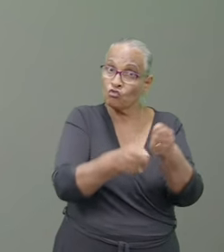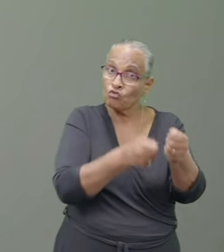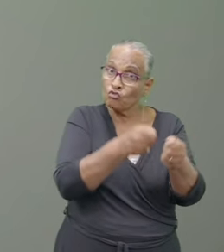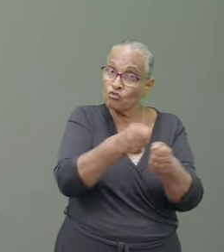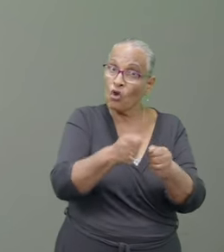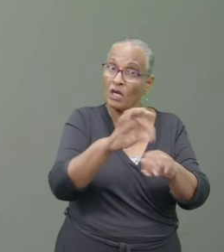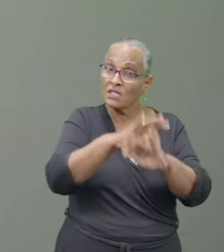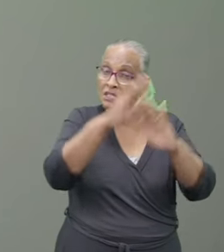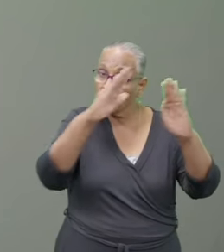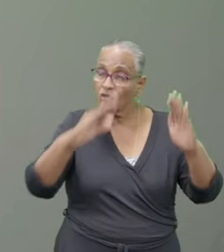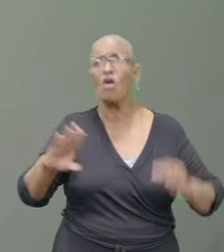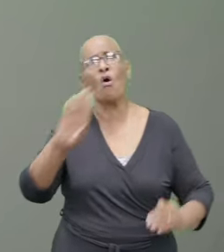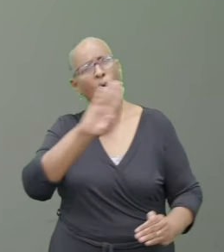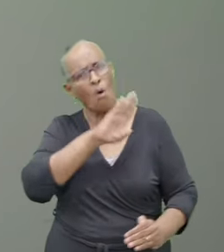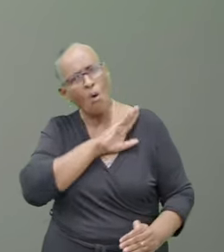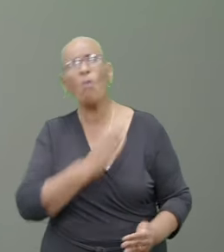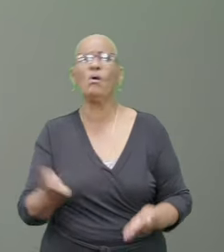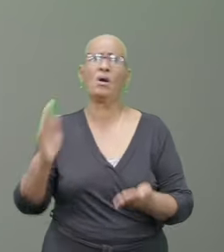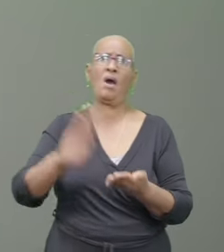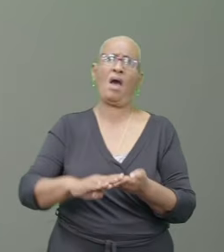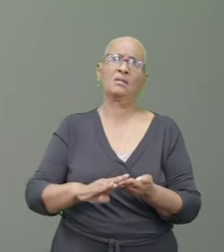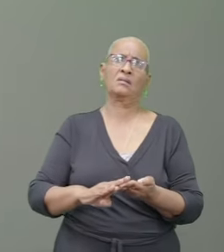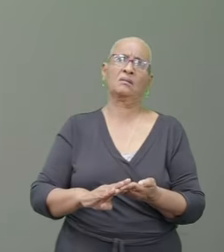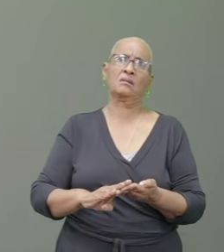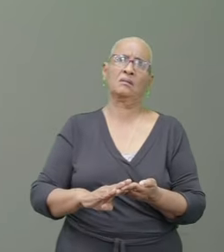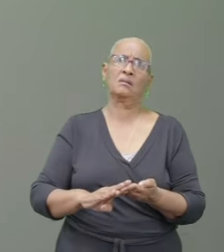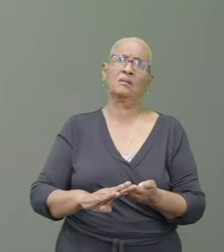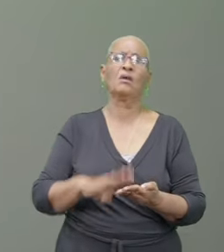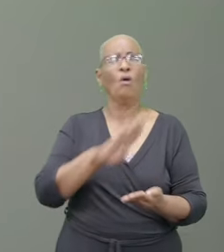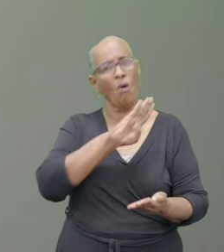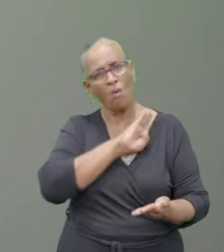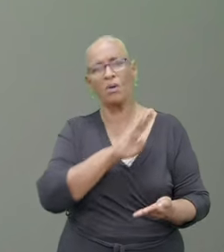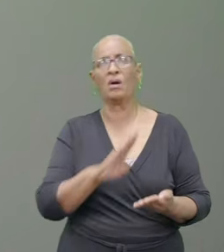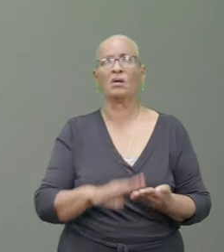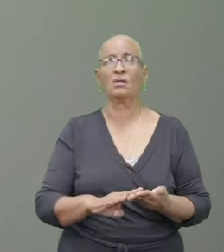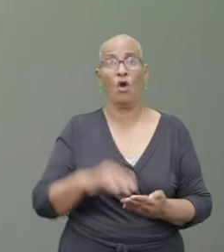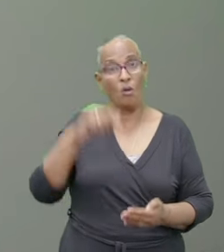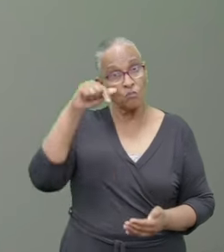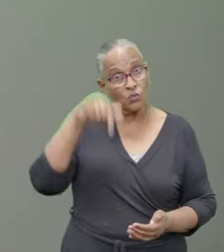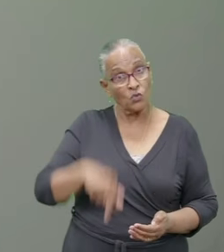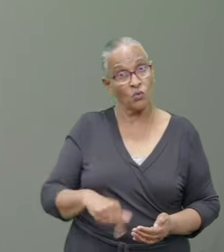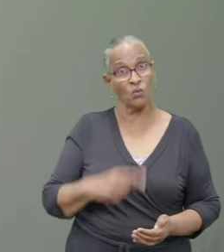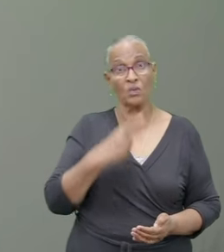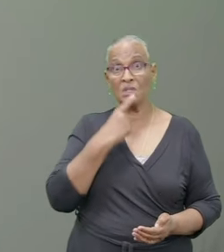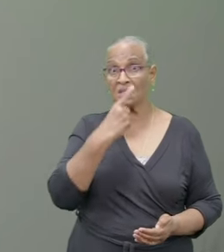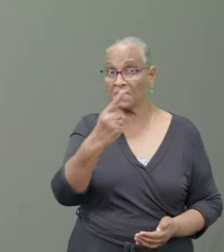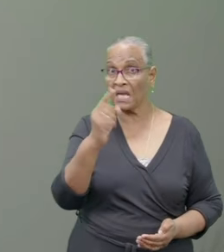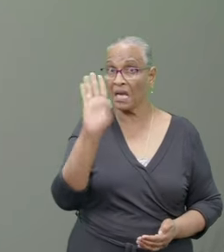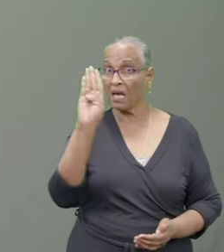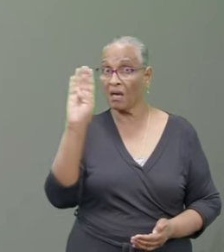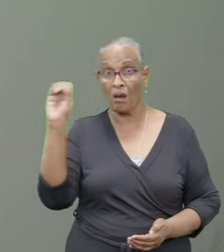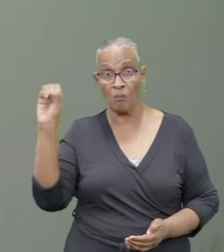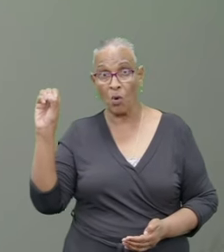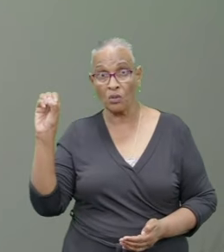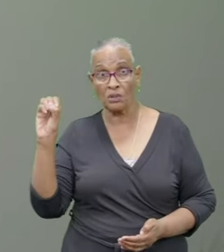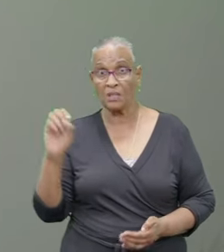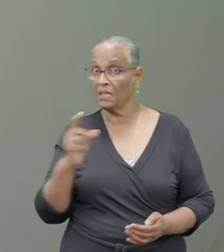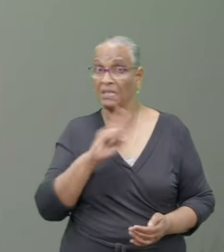daar ook die 1000 SRI aanpassing gepleegd. Dus om nu te zeggen door de bond dat het geen koopkrachtvoorziening is,